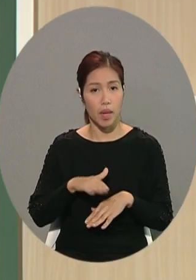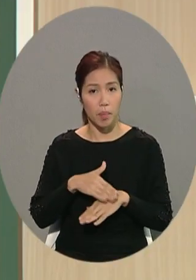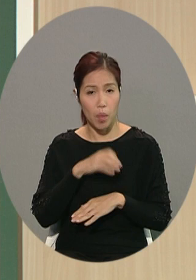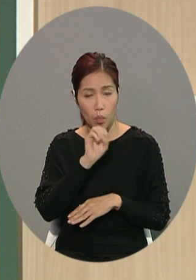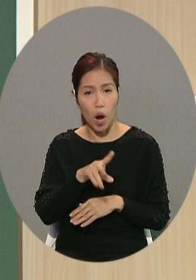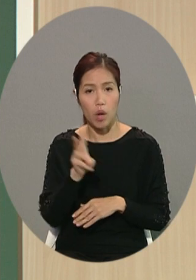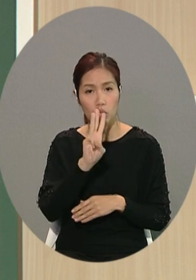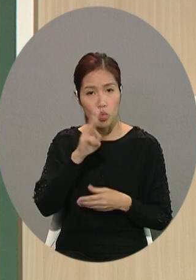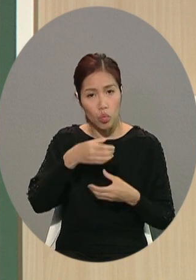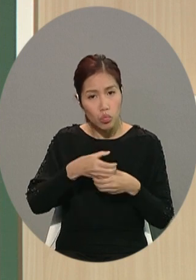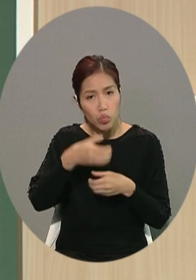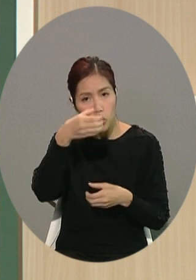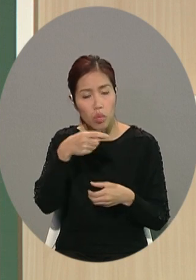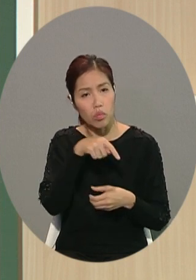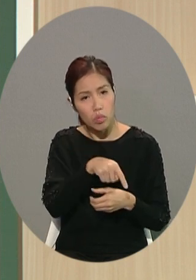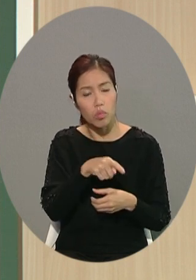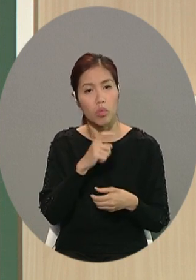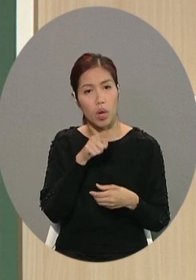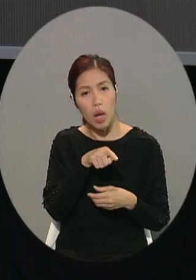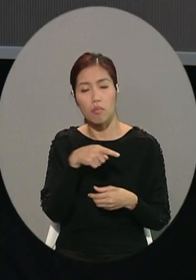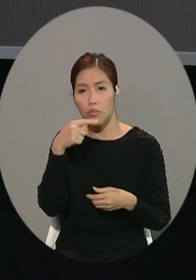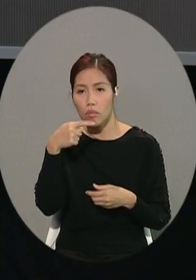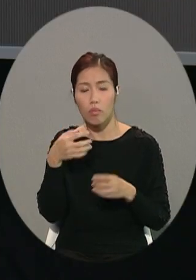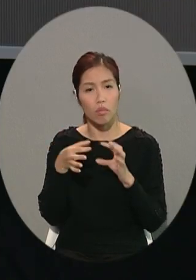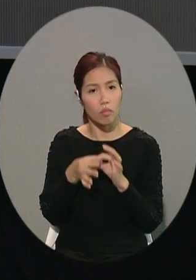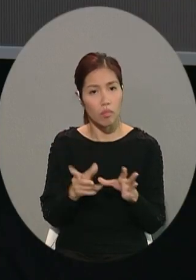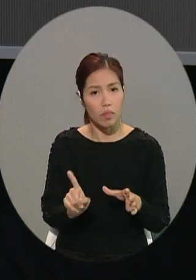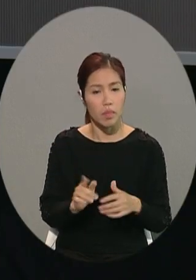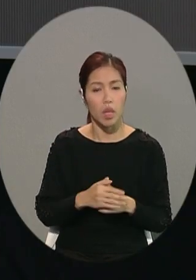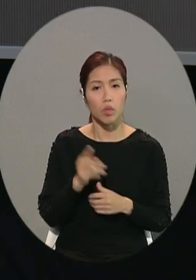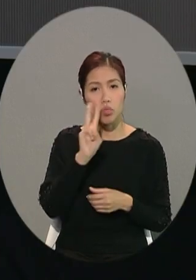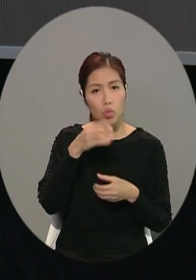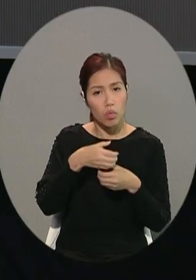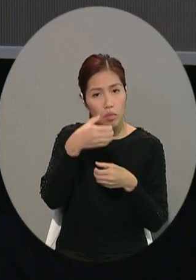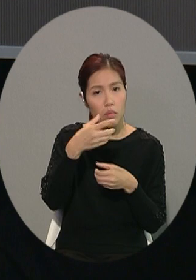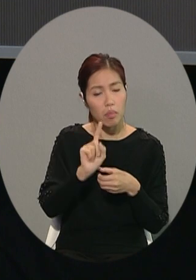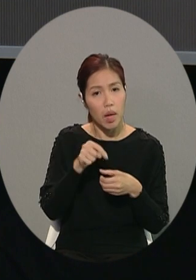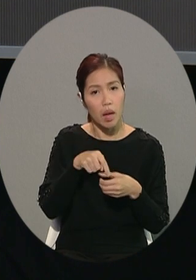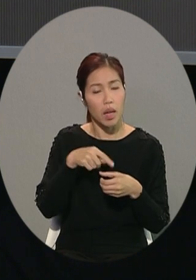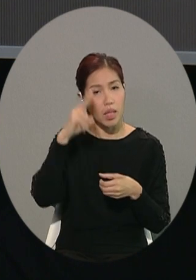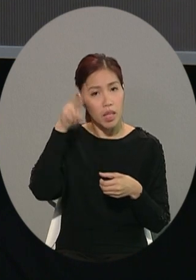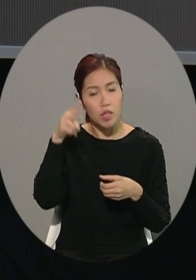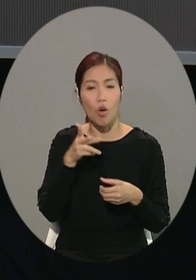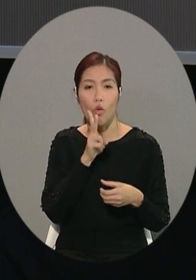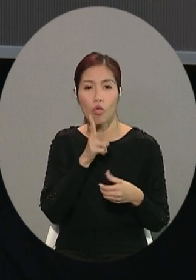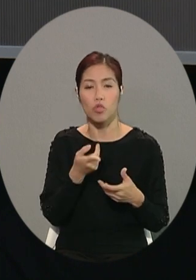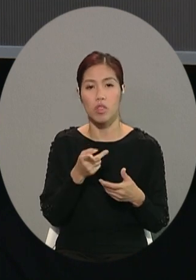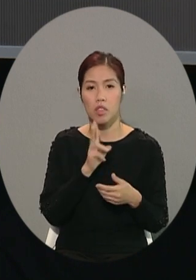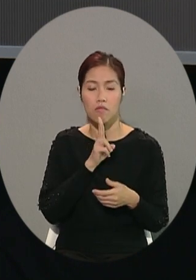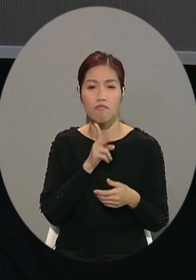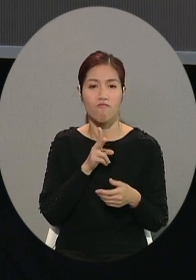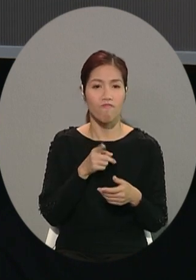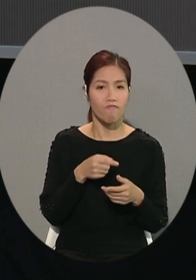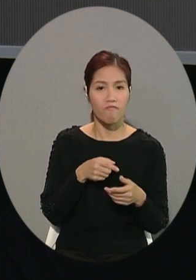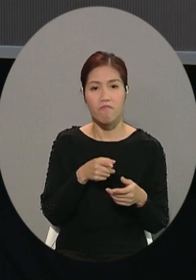系送樽水俾佢啦，同你讲嘅有咩关系啊？ 送樽水俾佢就系希望佢成日挂住抽水，希望真